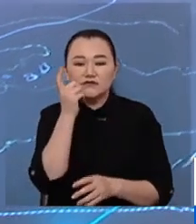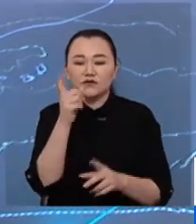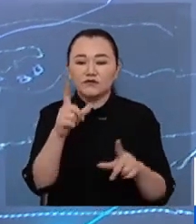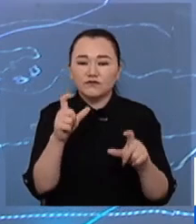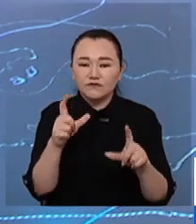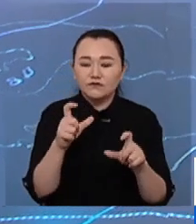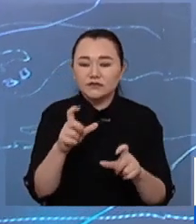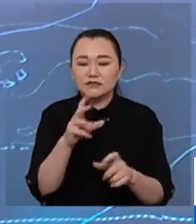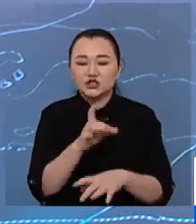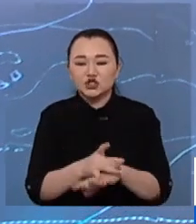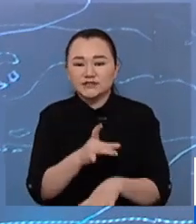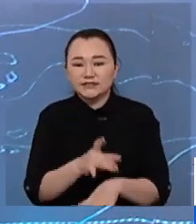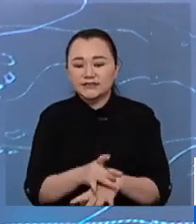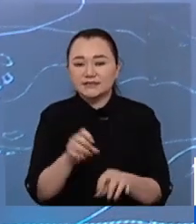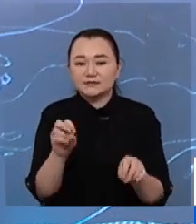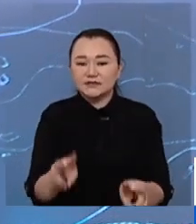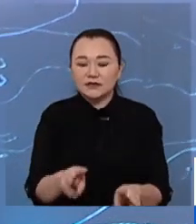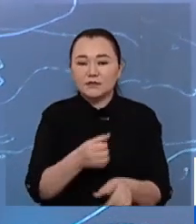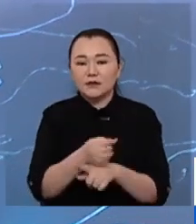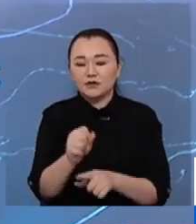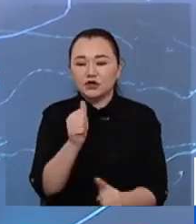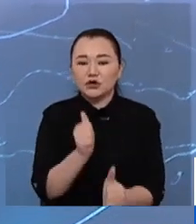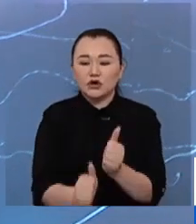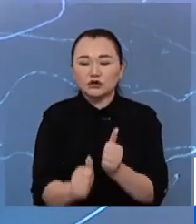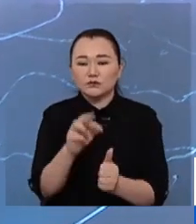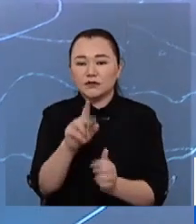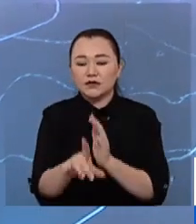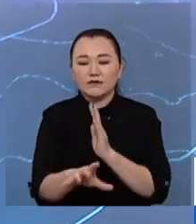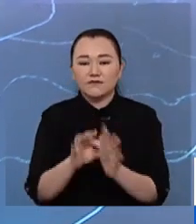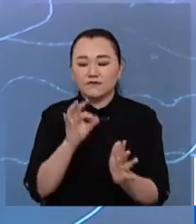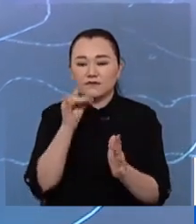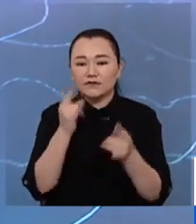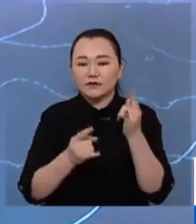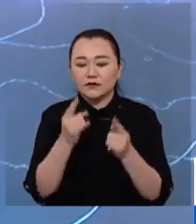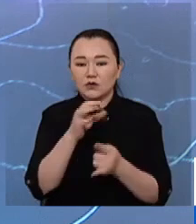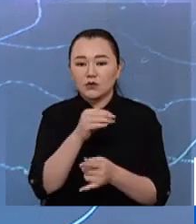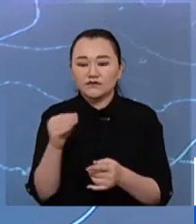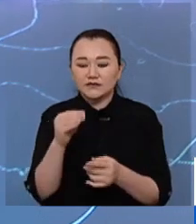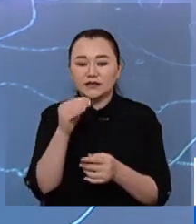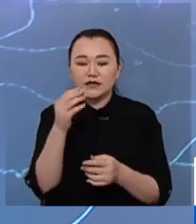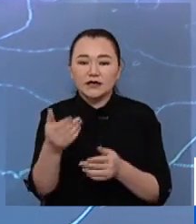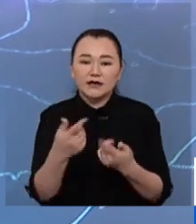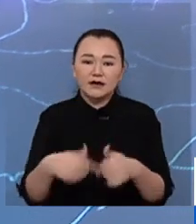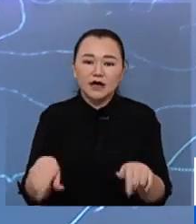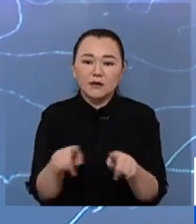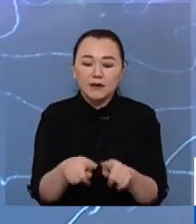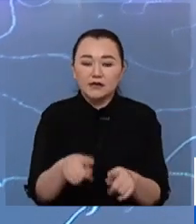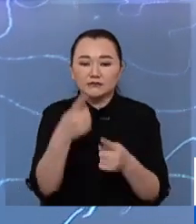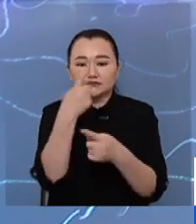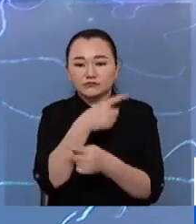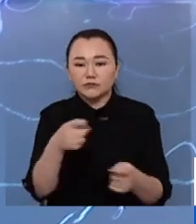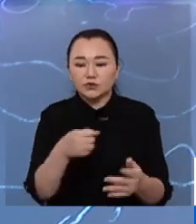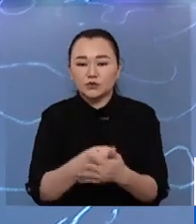и смарт-часы. Победители выбирают каждую пятницу в прямом эфире на официальном ресурсе компании. Продлится акция